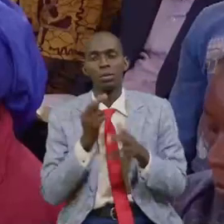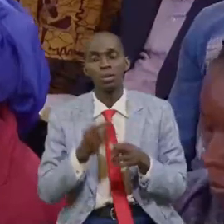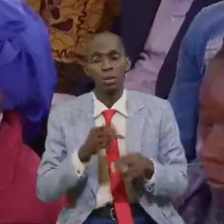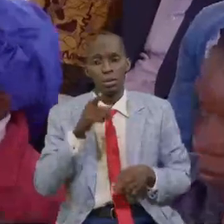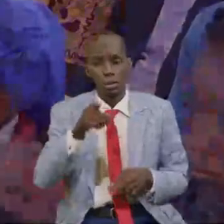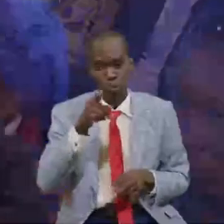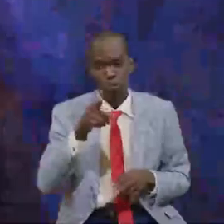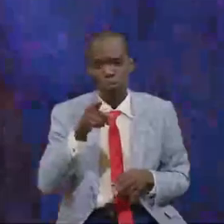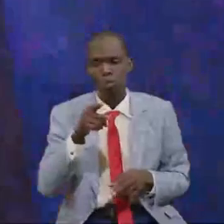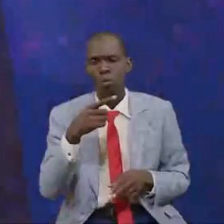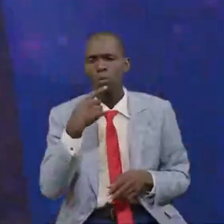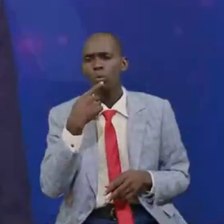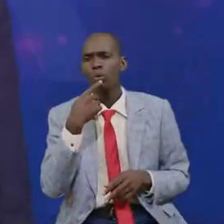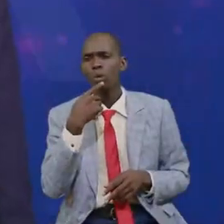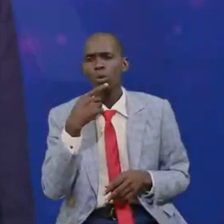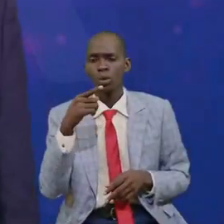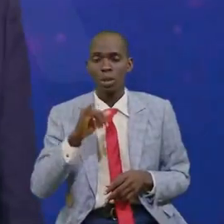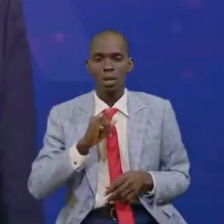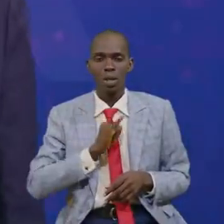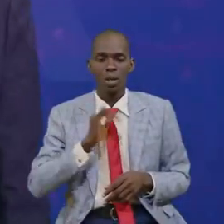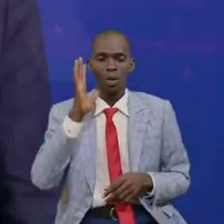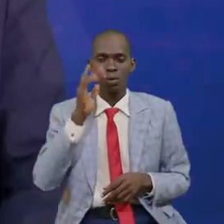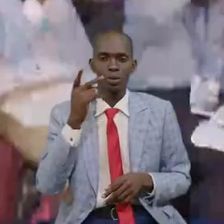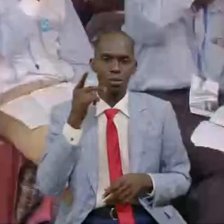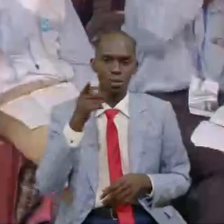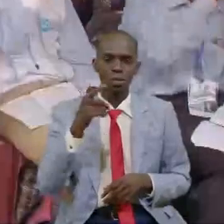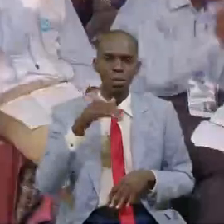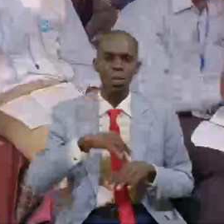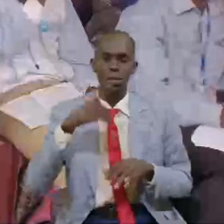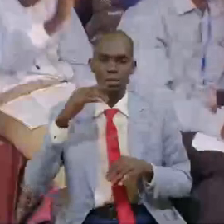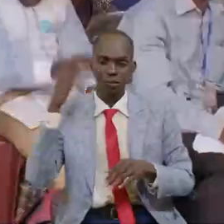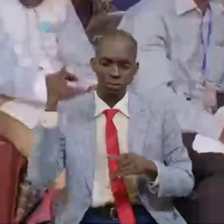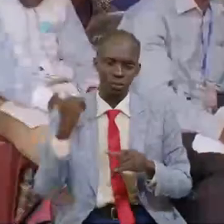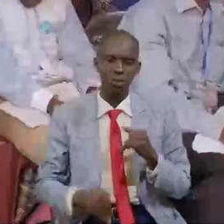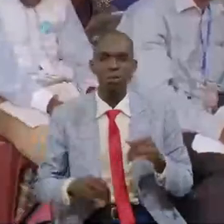Toi, où es-tu là-bas? Je te verrai à la ligne d'arrivée.